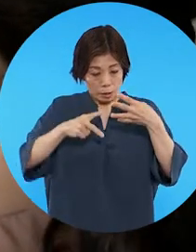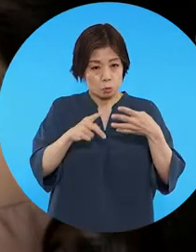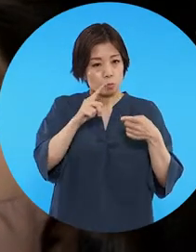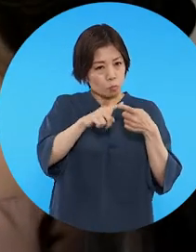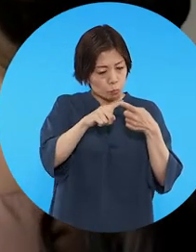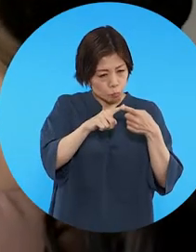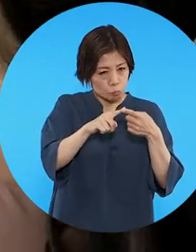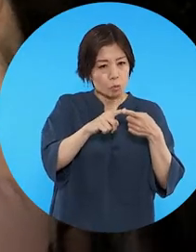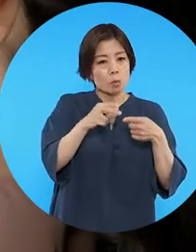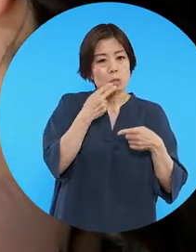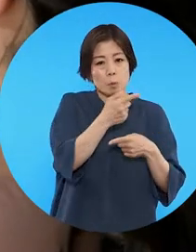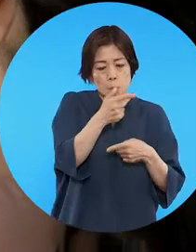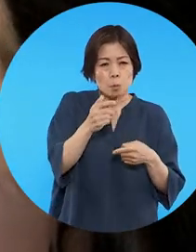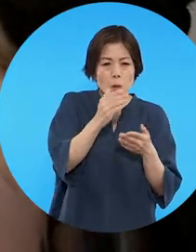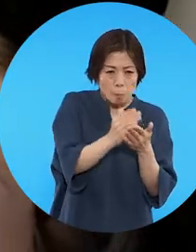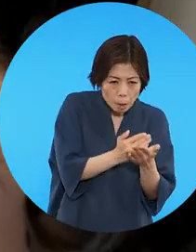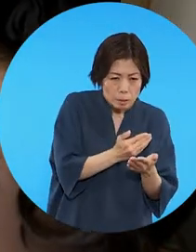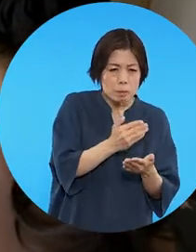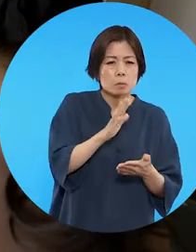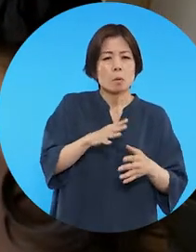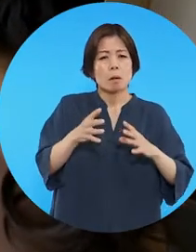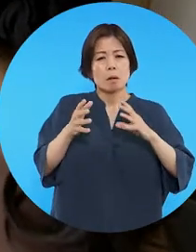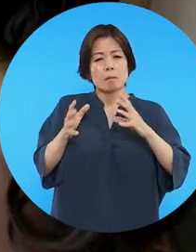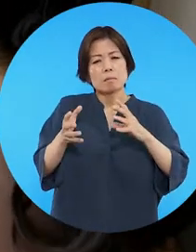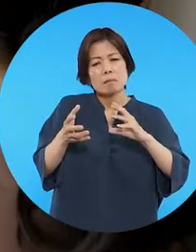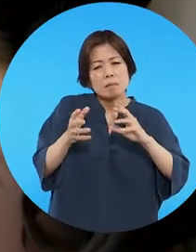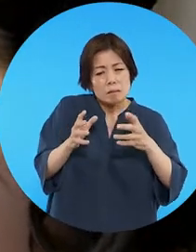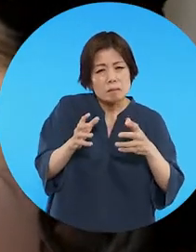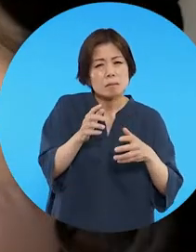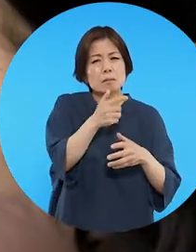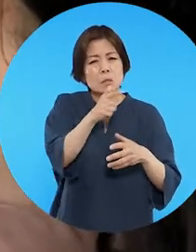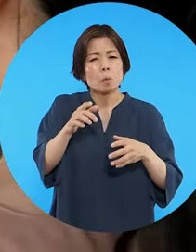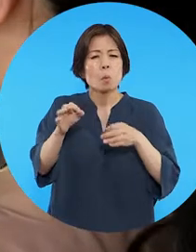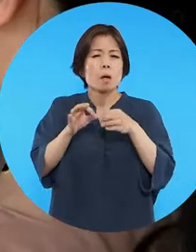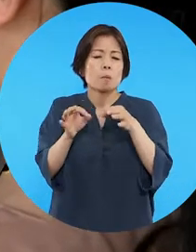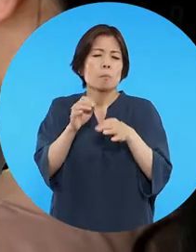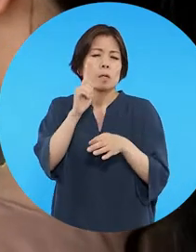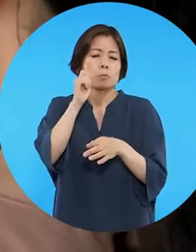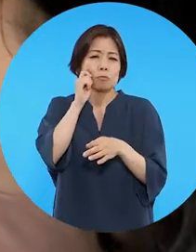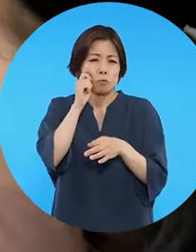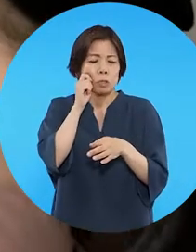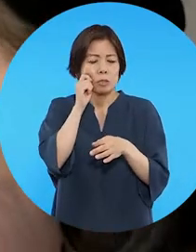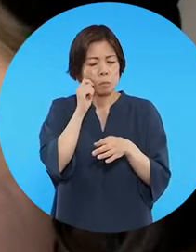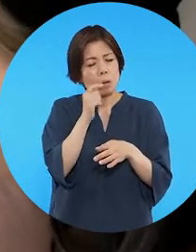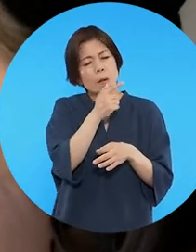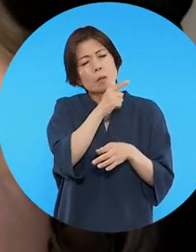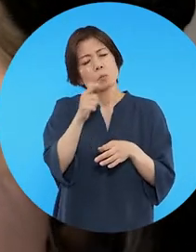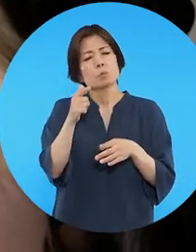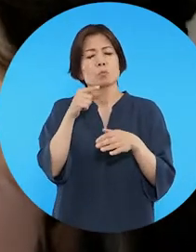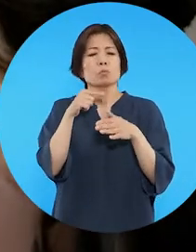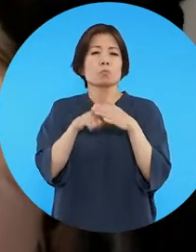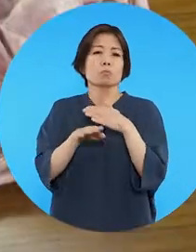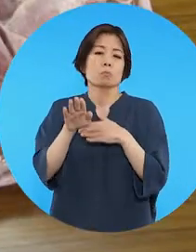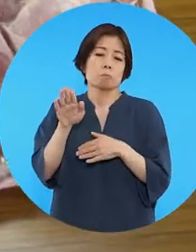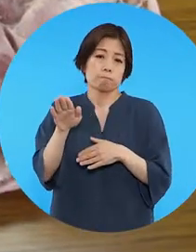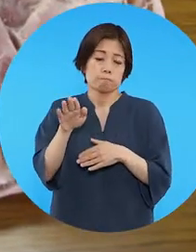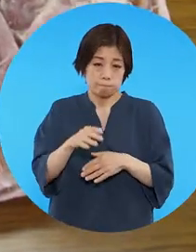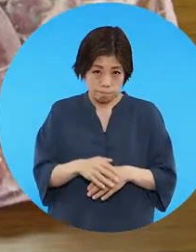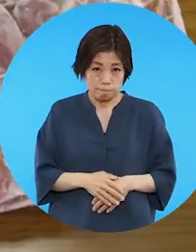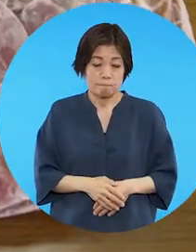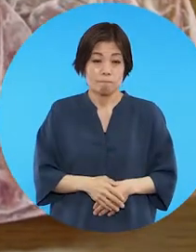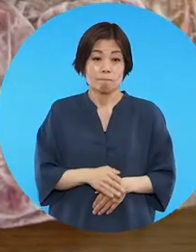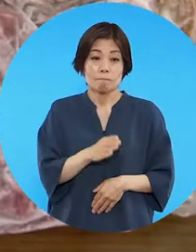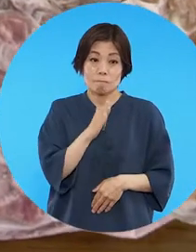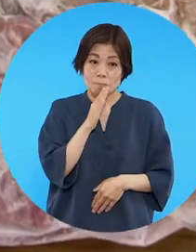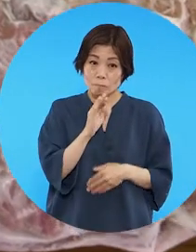り、型落ち、パッケージの破損など訳あり商品が発生する理由にはいろいろあるそうです。実